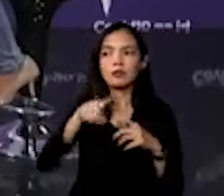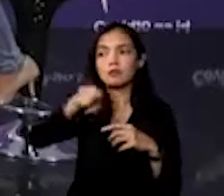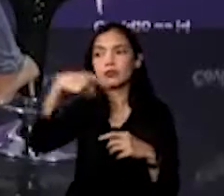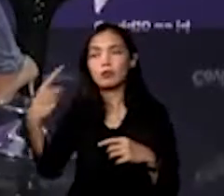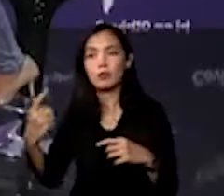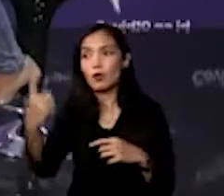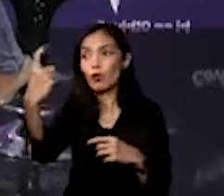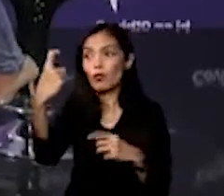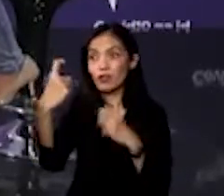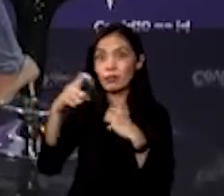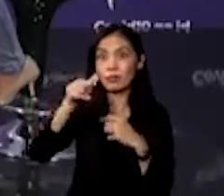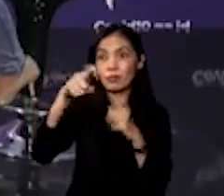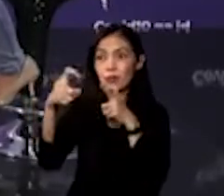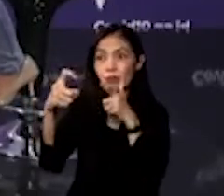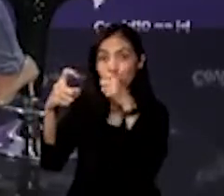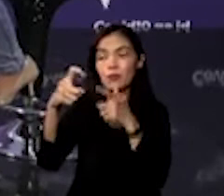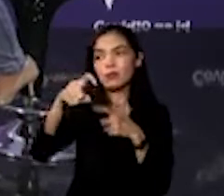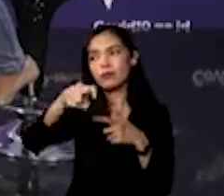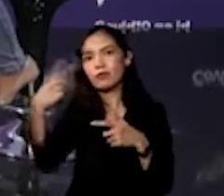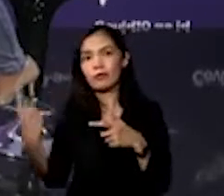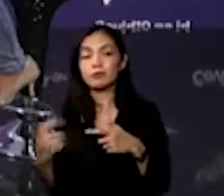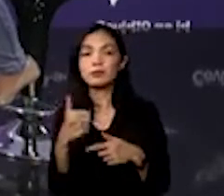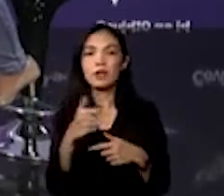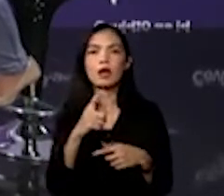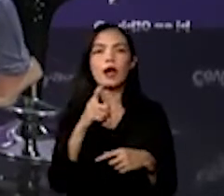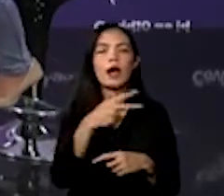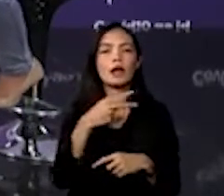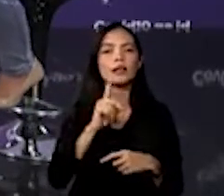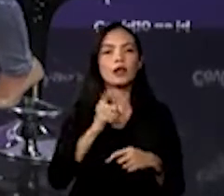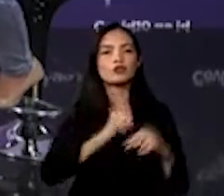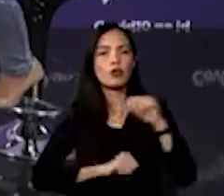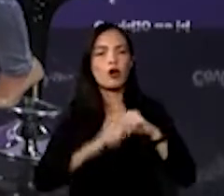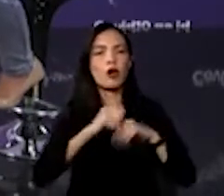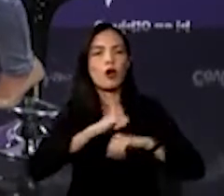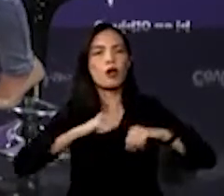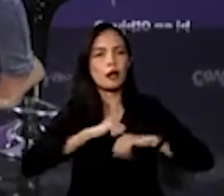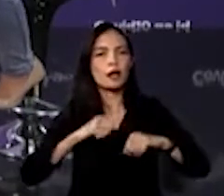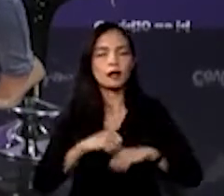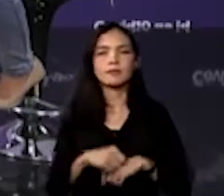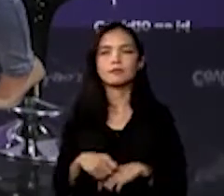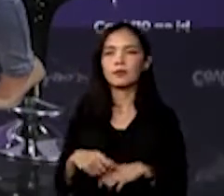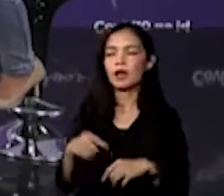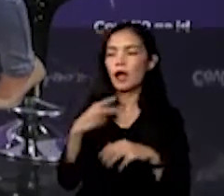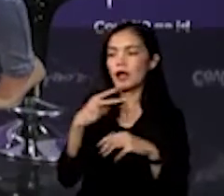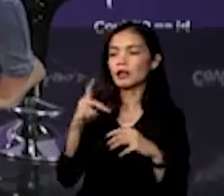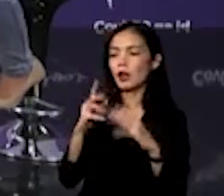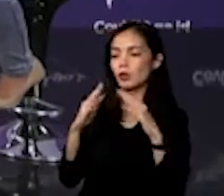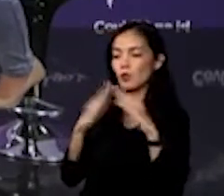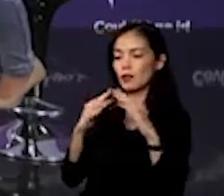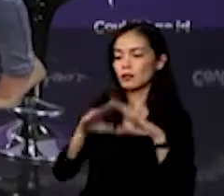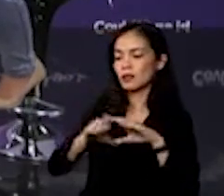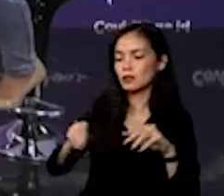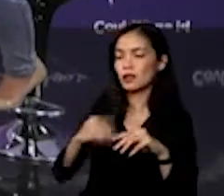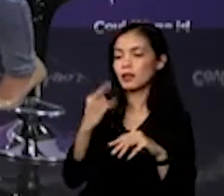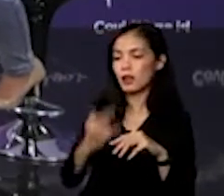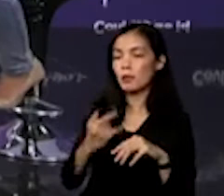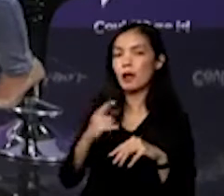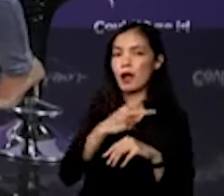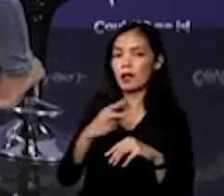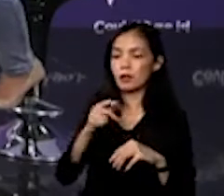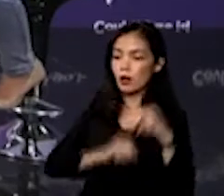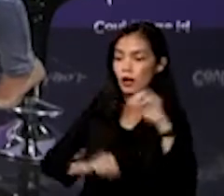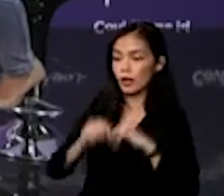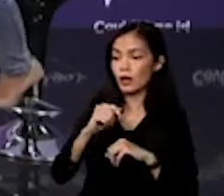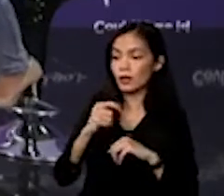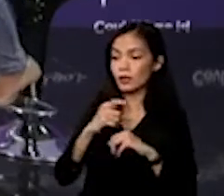from home untuk menghindari gangguan kesehatan Minimal kita harus tetap bergerak harus bergak oke itu luar biasa Nah berbicara ini ya